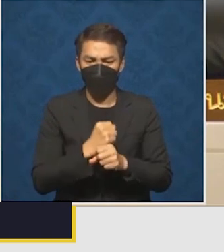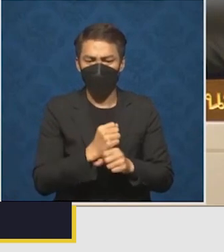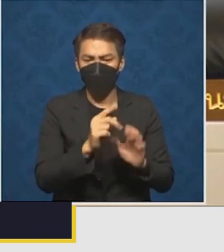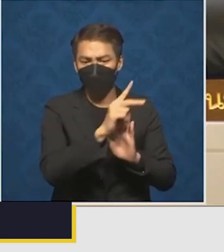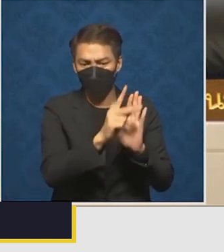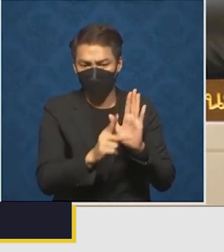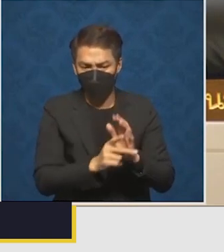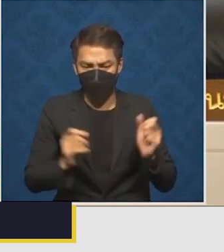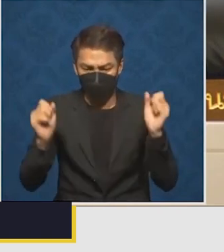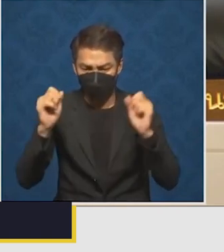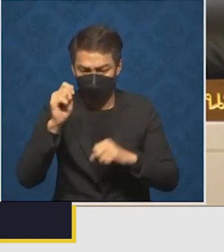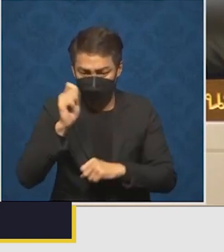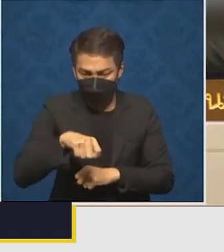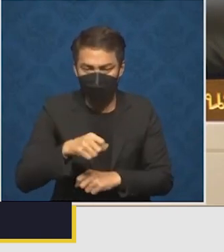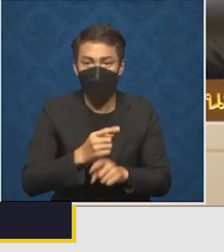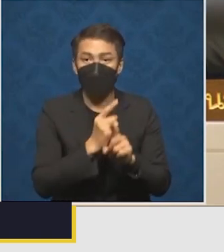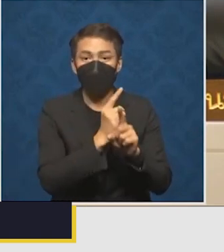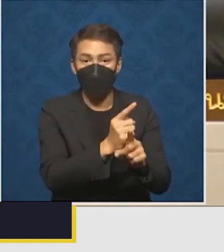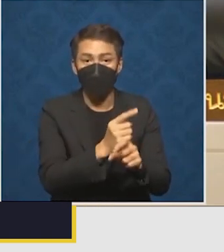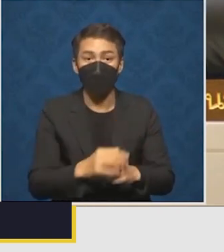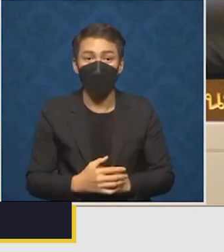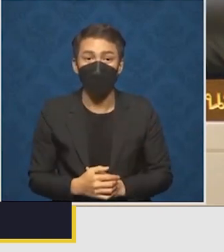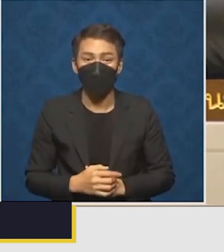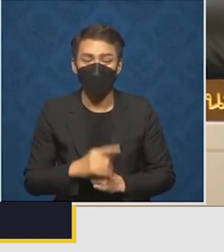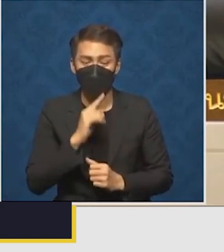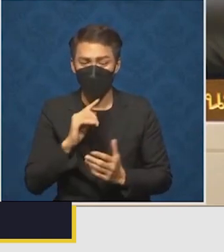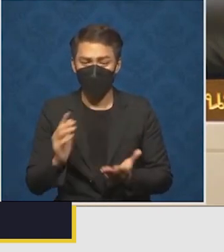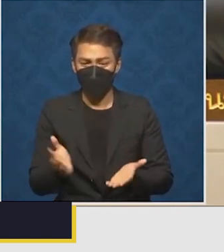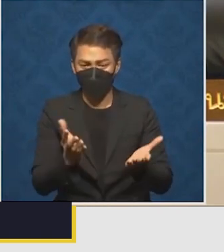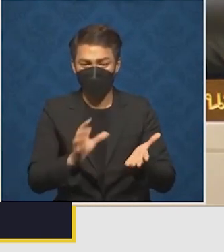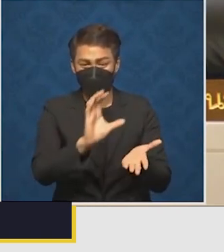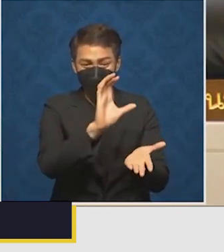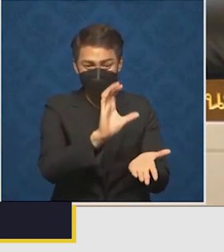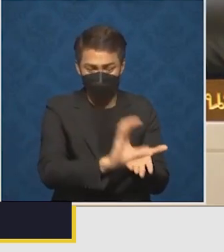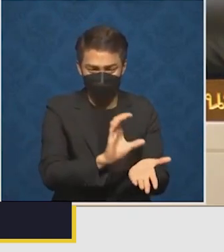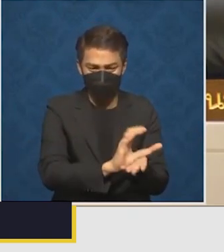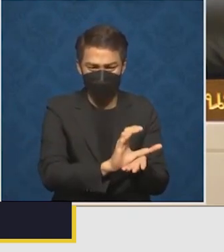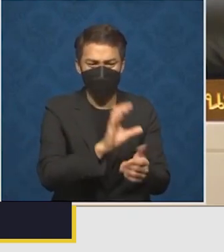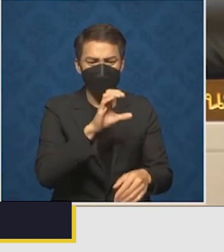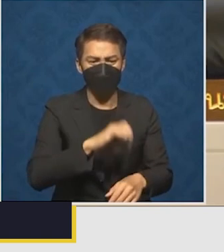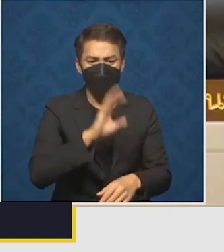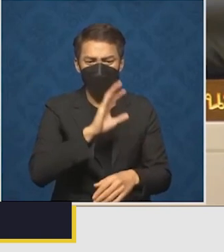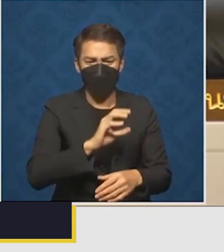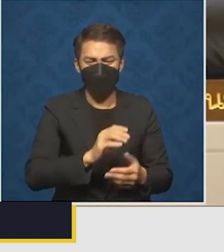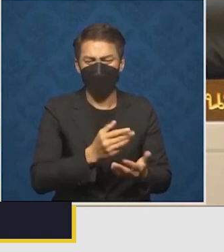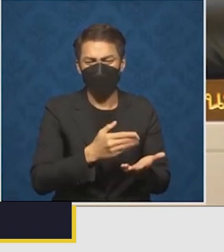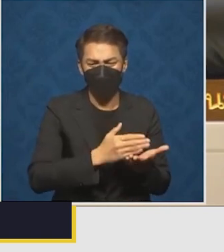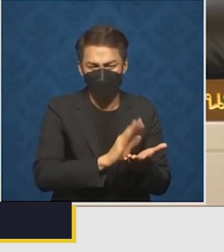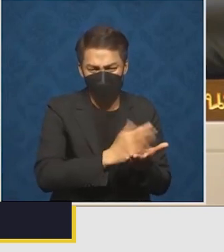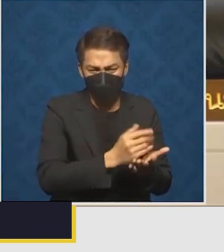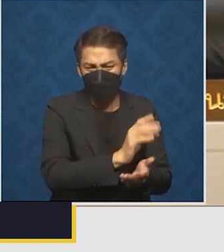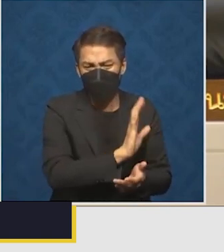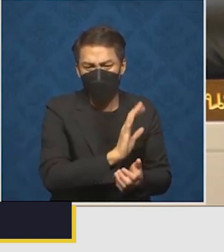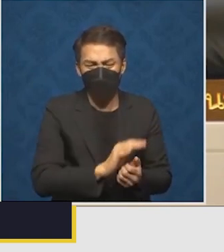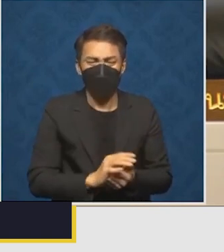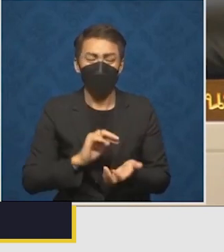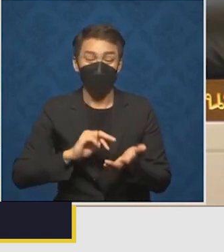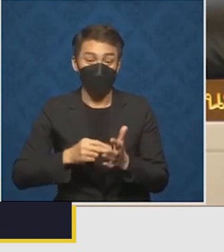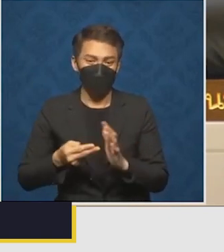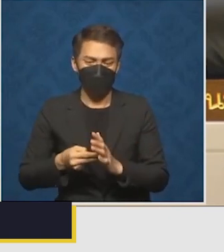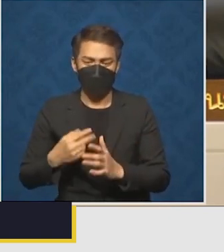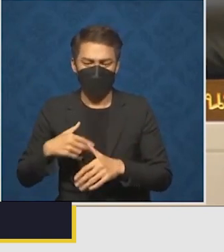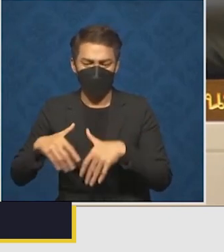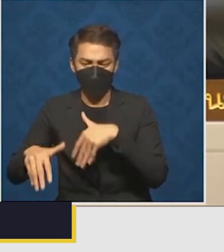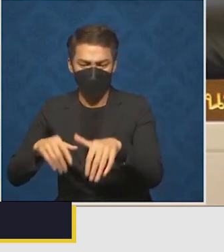พูดบางท่านอาจจะพูดในภาษาที่มันอาจจะแบบจิกกัดเน็บแนมอะไรอย่างเงี้ยนะคะแต่ว่าถ้าเกิดเราใจกว้างจริงๆแล้วดูที่